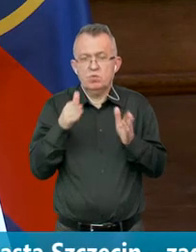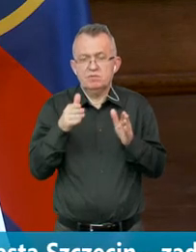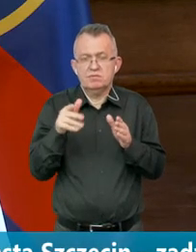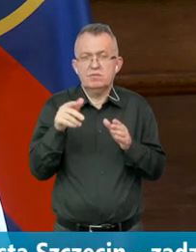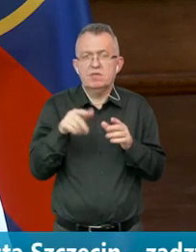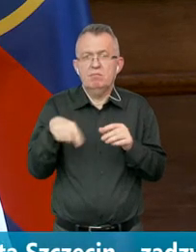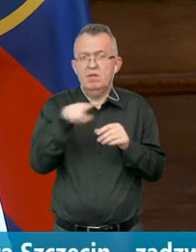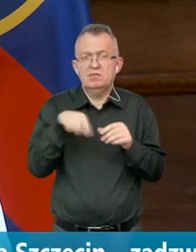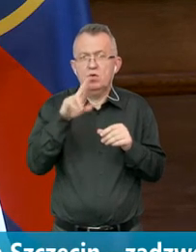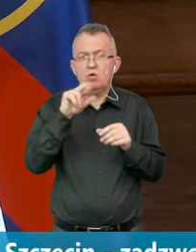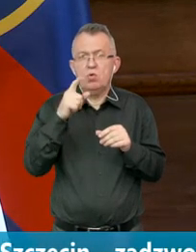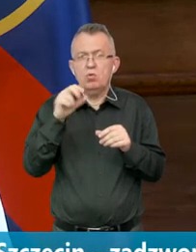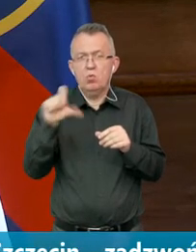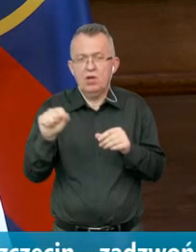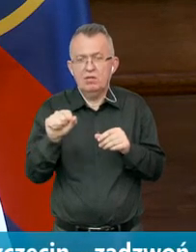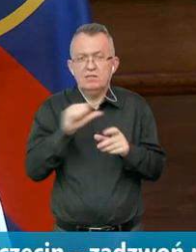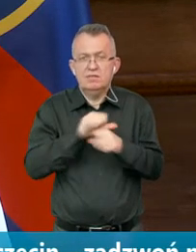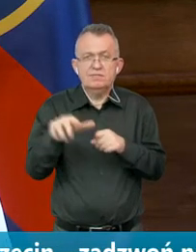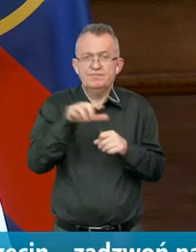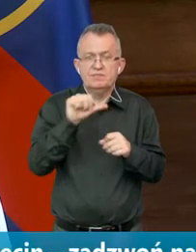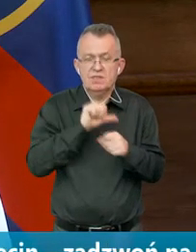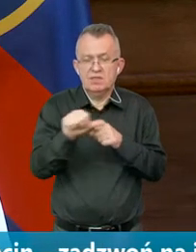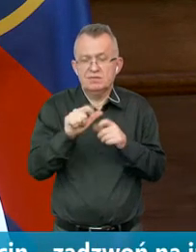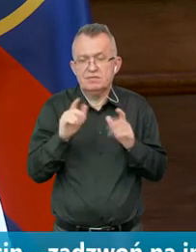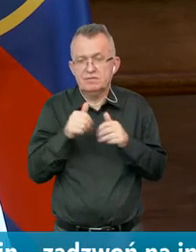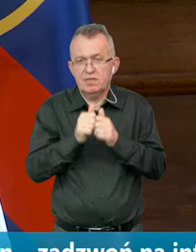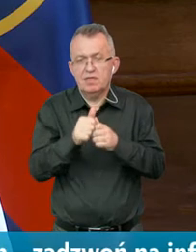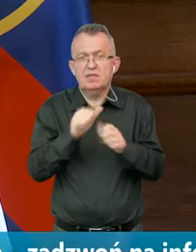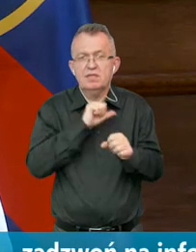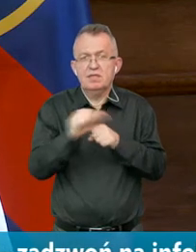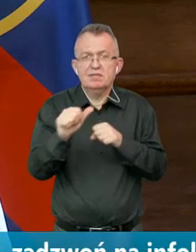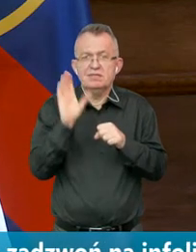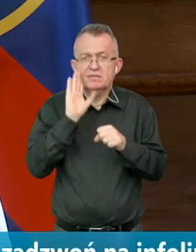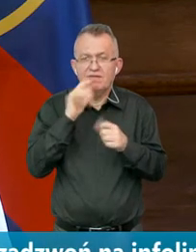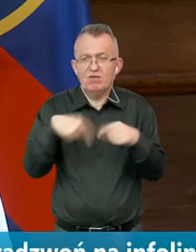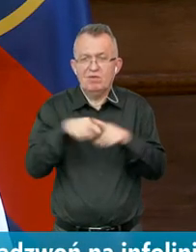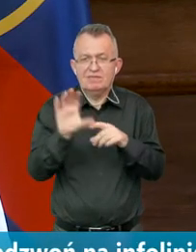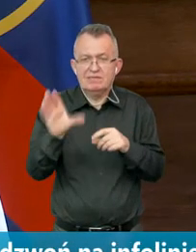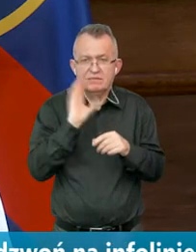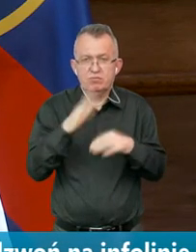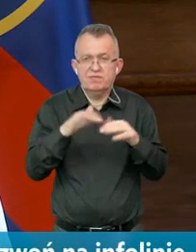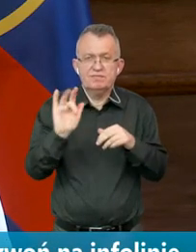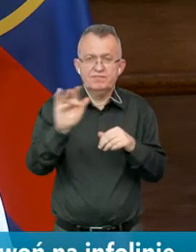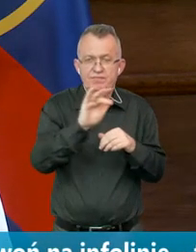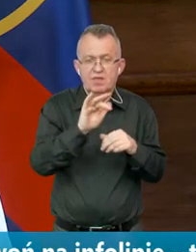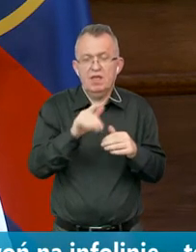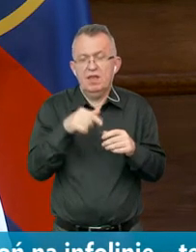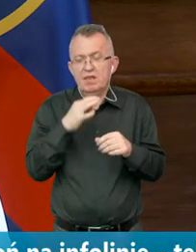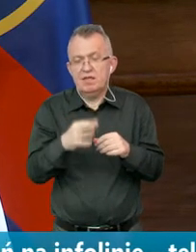plac Rodła. To są te miejsca, gdzie zadania inwestycyjne będą realizowane przez tego samego wykonawcę. Więc na